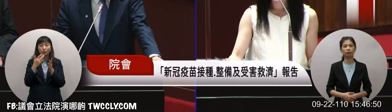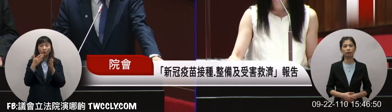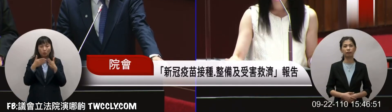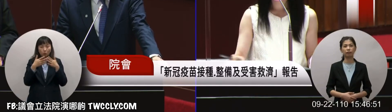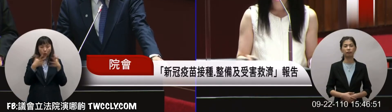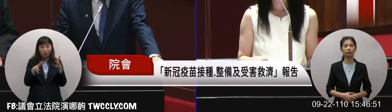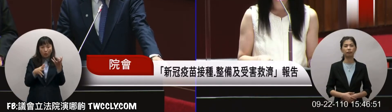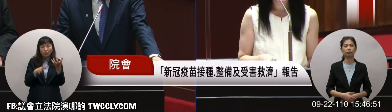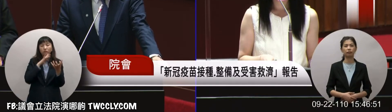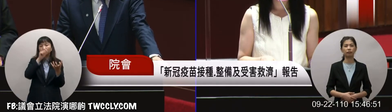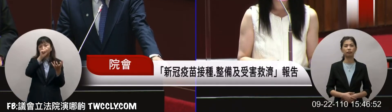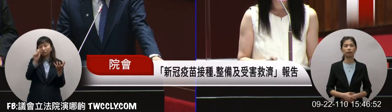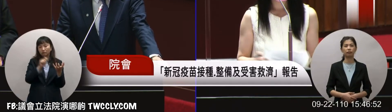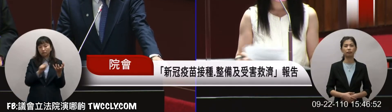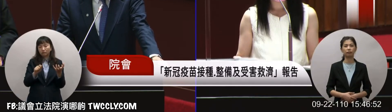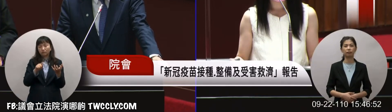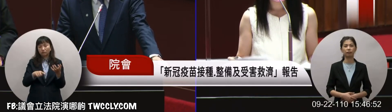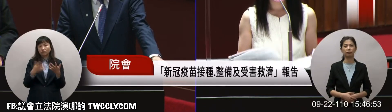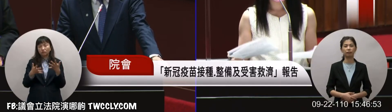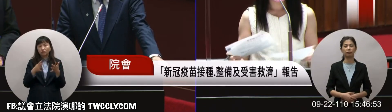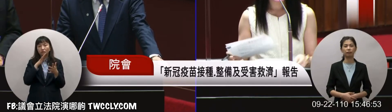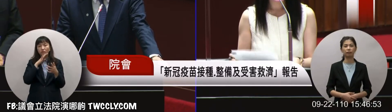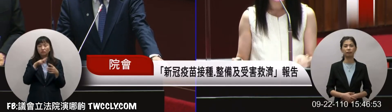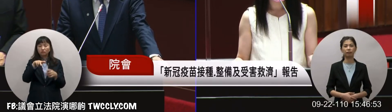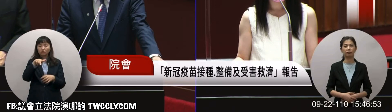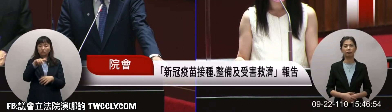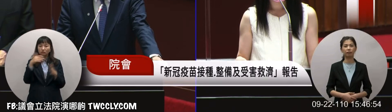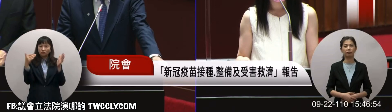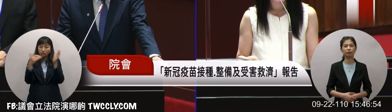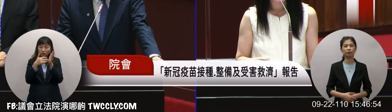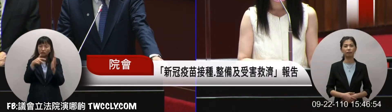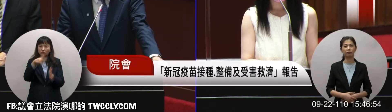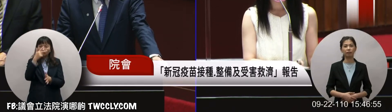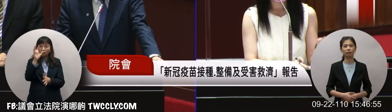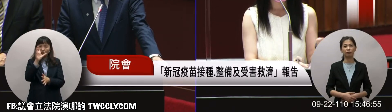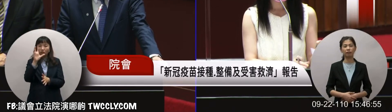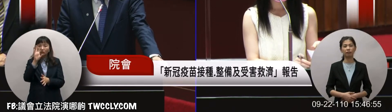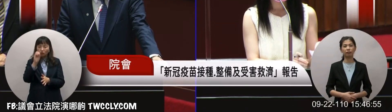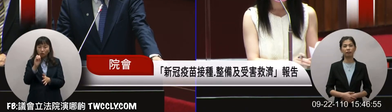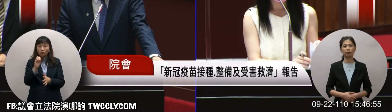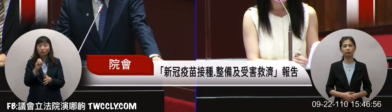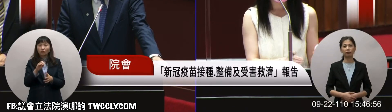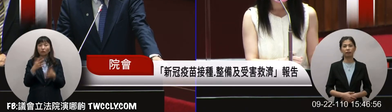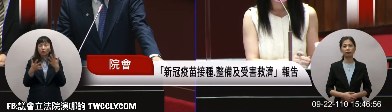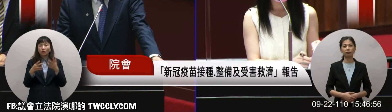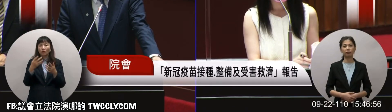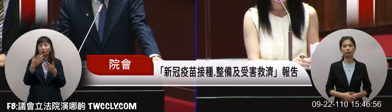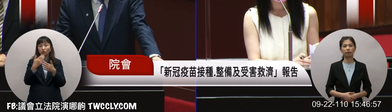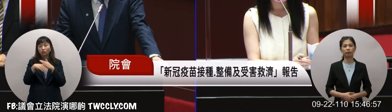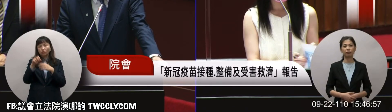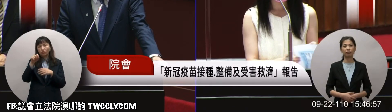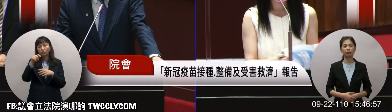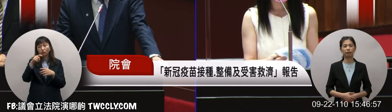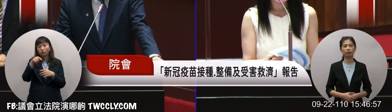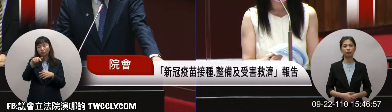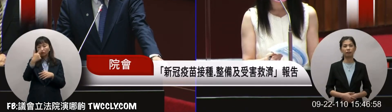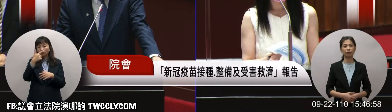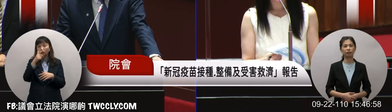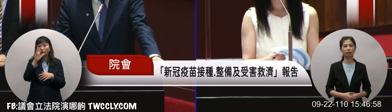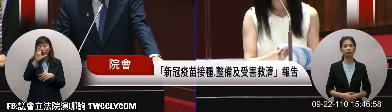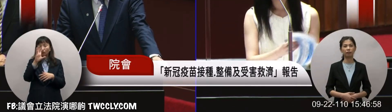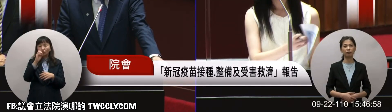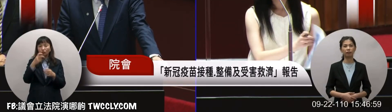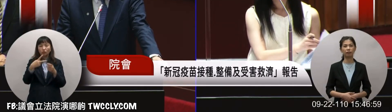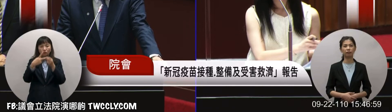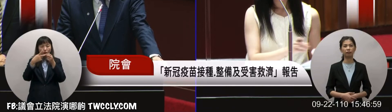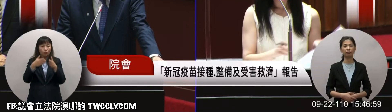剂，哈 ，A 剂大概我们打了将近780万吧，啊，100多万，所以我们大概600多万第二剂的